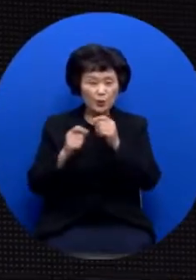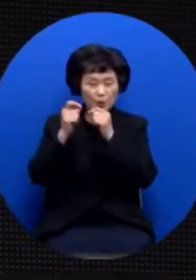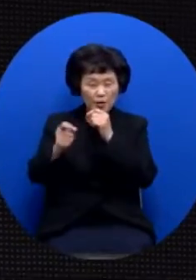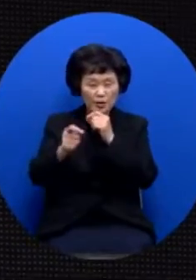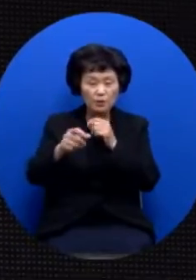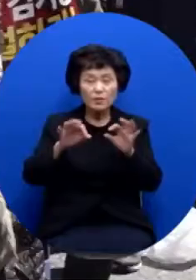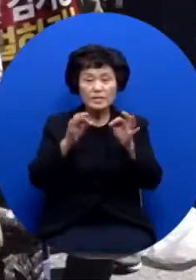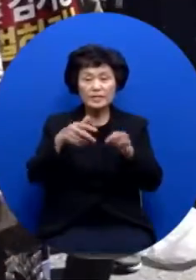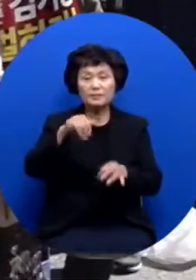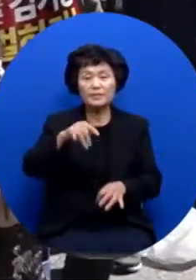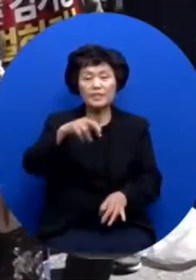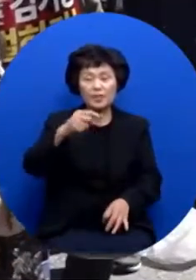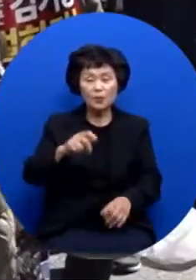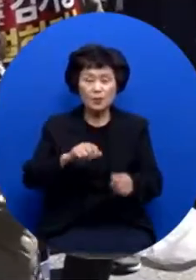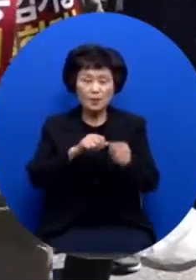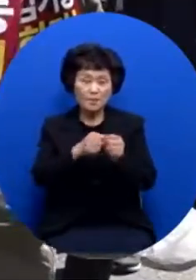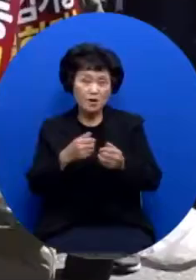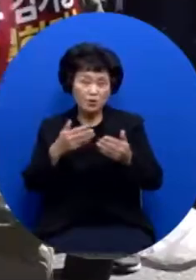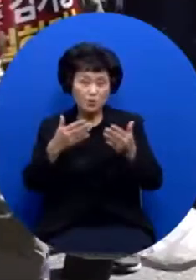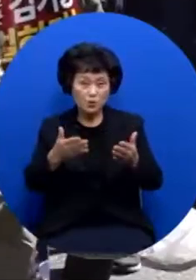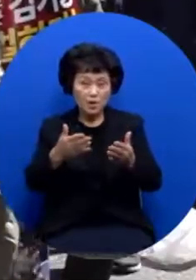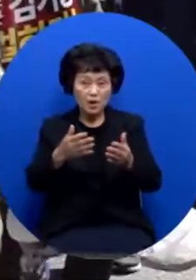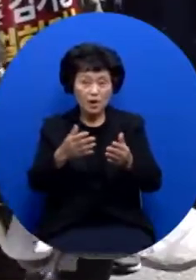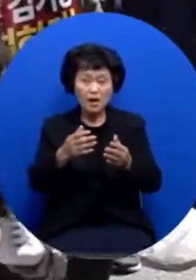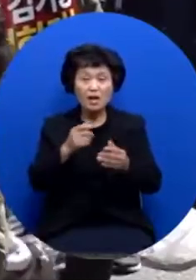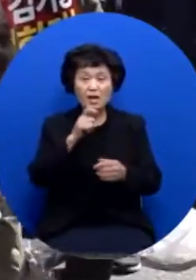카드를든 신도들은침묵시위를벌이며,